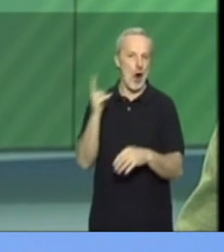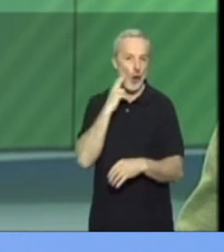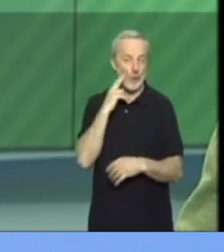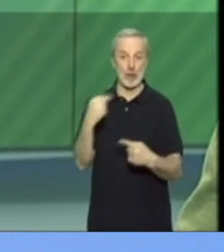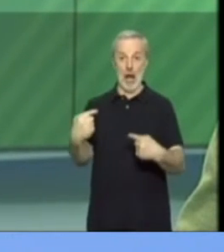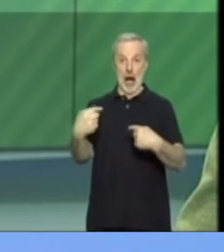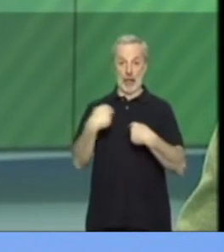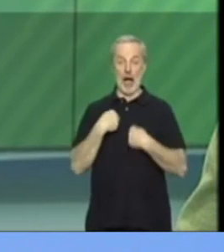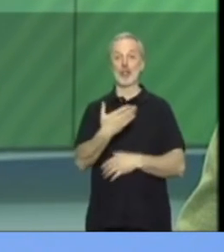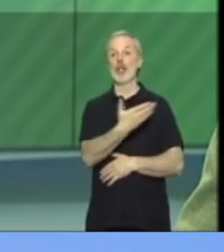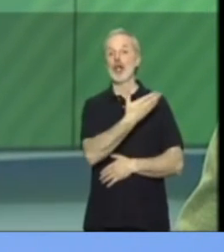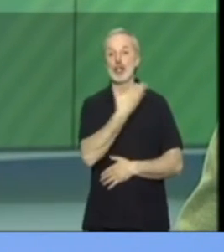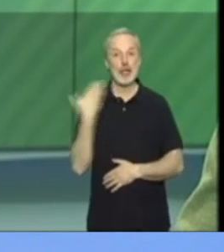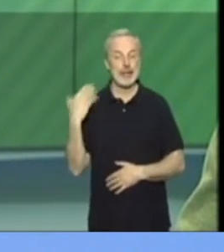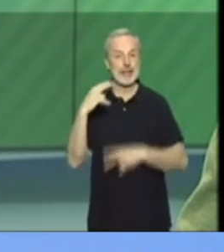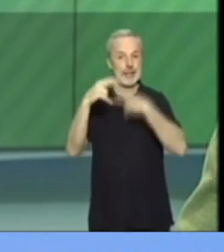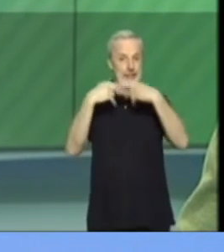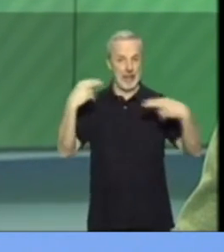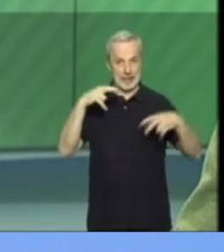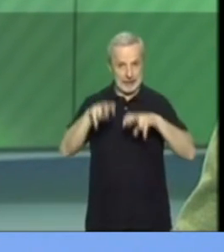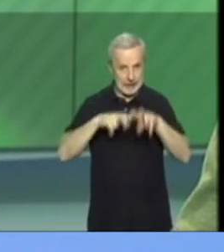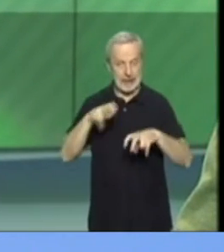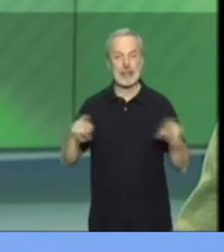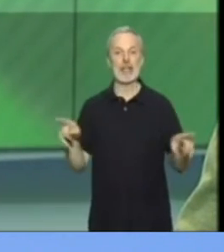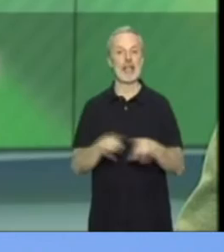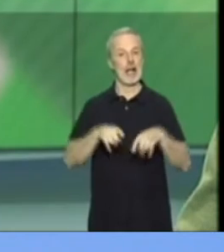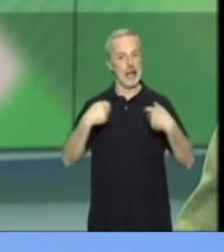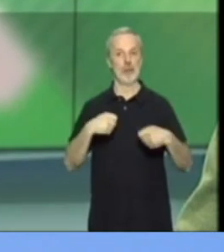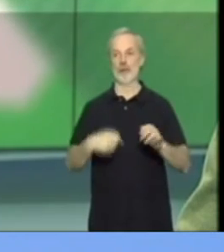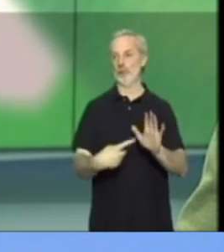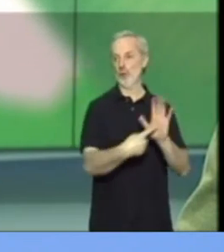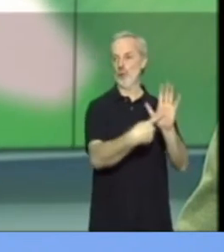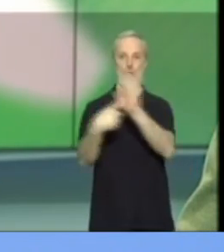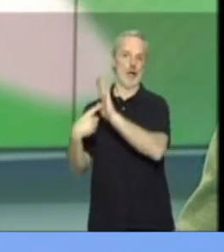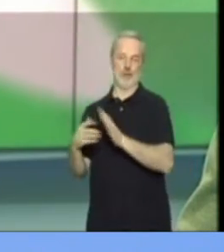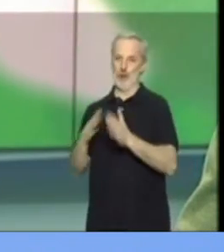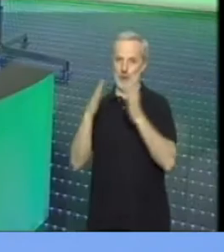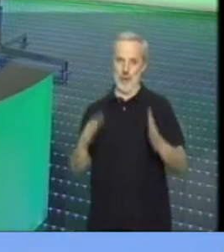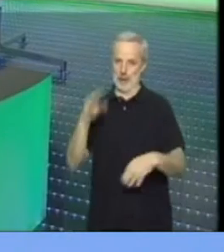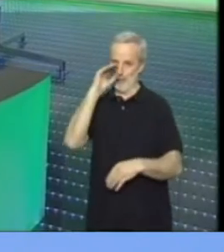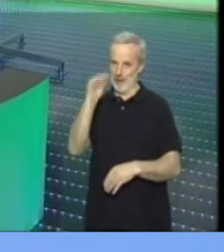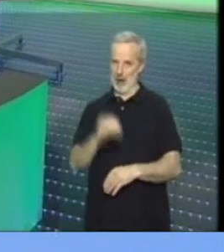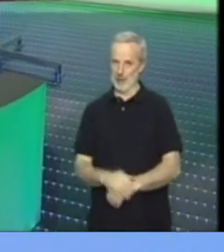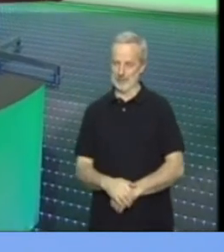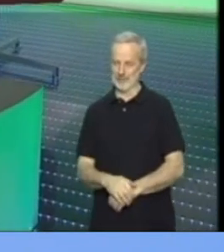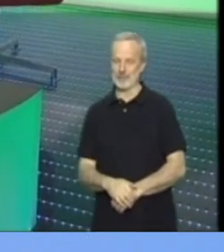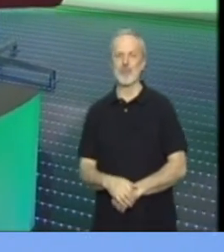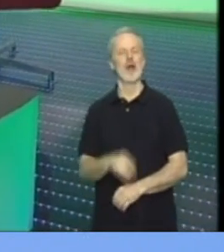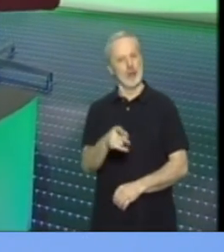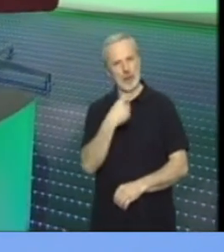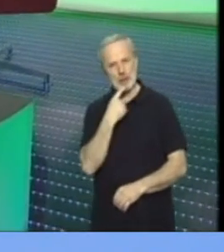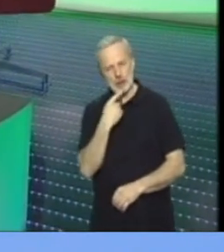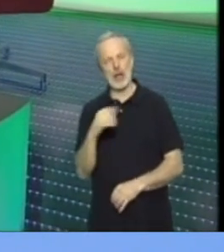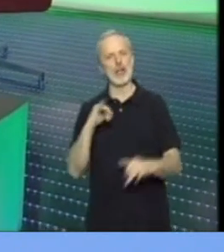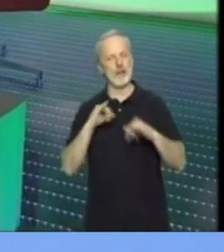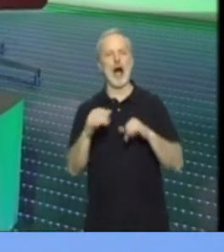Český svaz cyklistiky je to a pro českou reprezentaci je to velká příležitost, jak ukázat svoje závodníky před domácím publikem. Už bylo zmíněno dva velké etapové